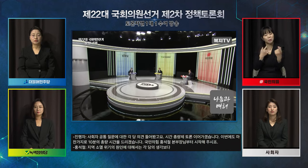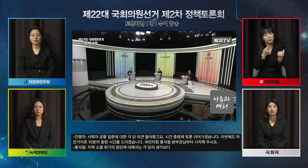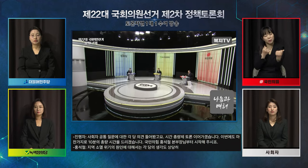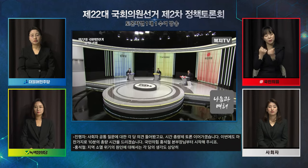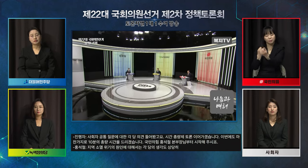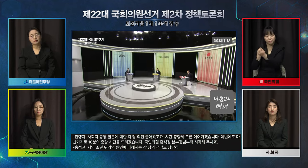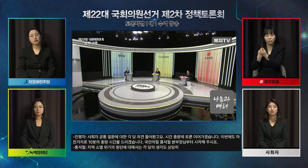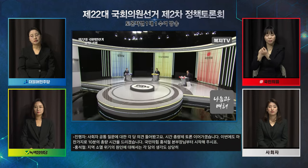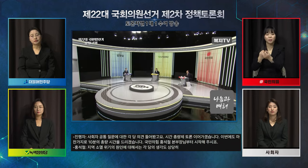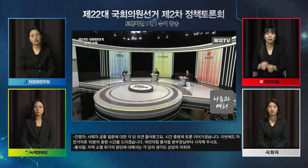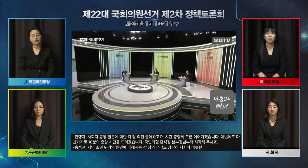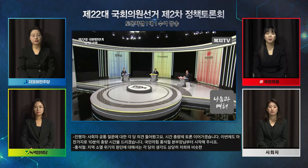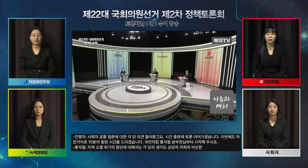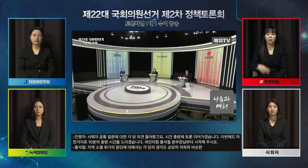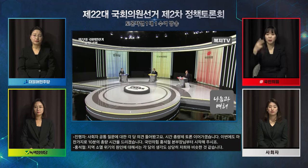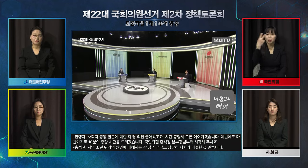같습니다.